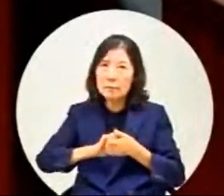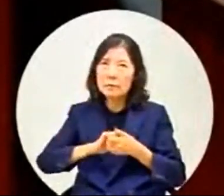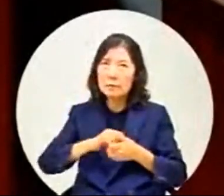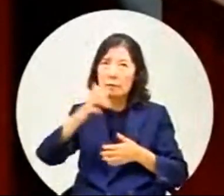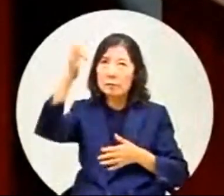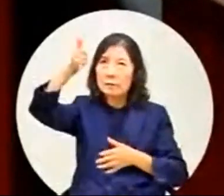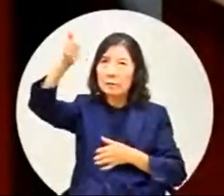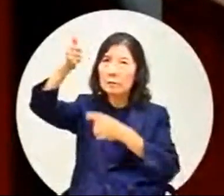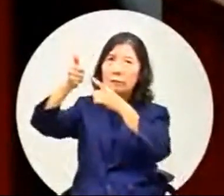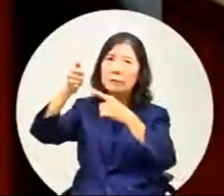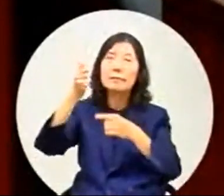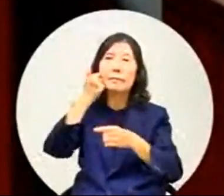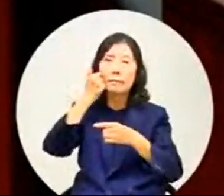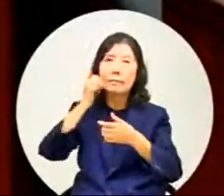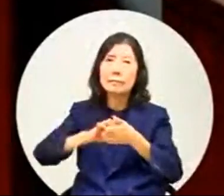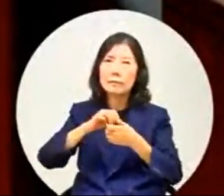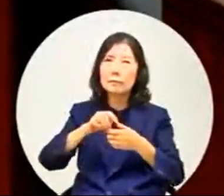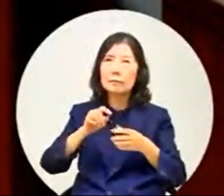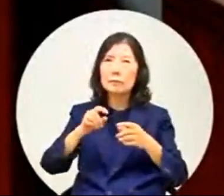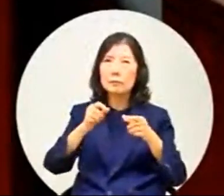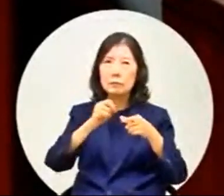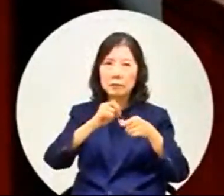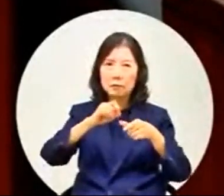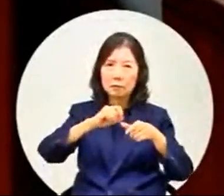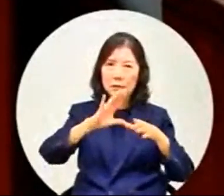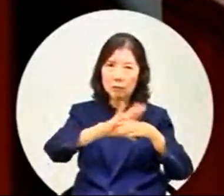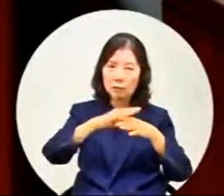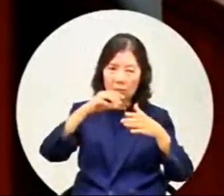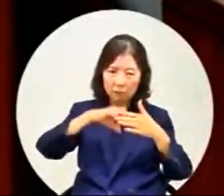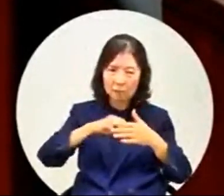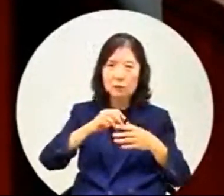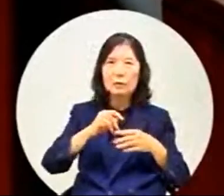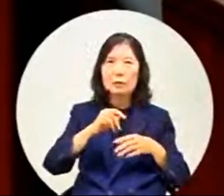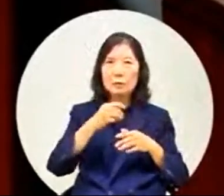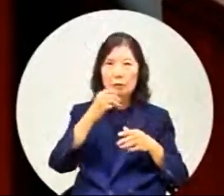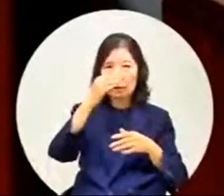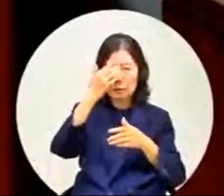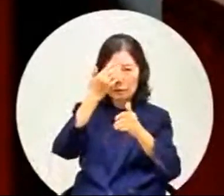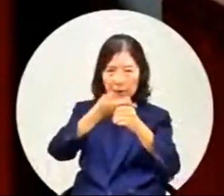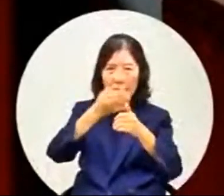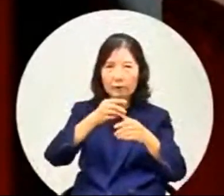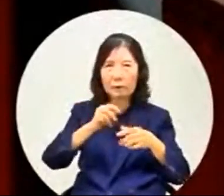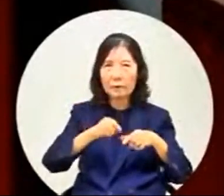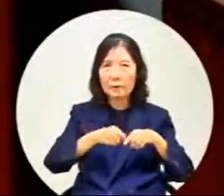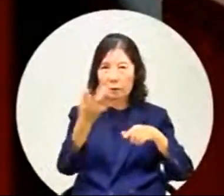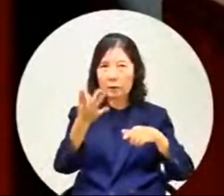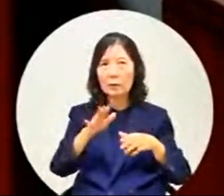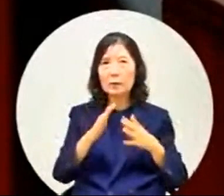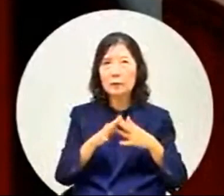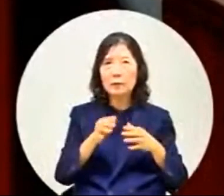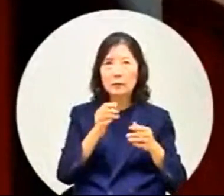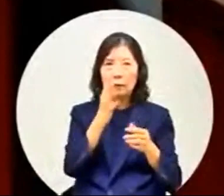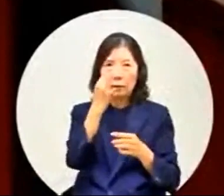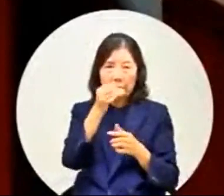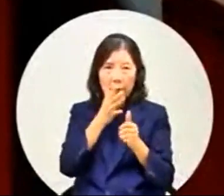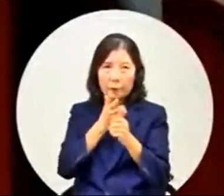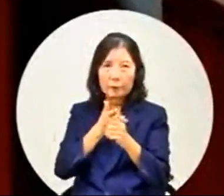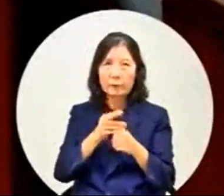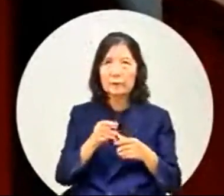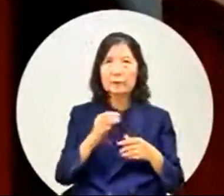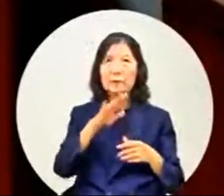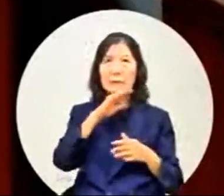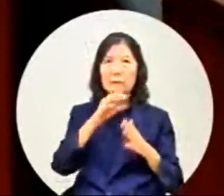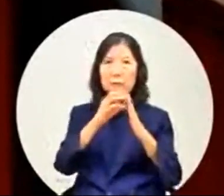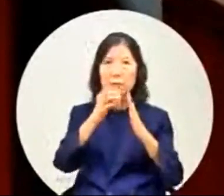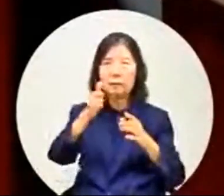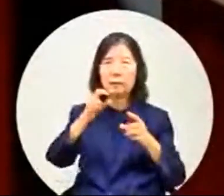决策者是谁？那我想答案在公文里面，请你要解密。好，我这边有几个问题要问哦，待会请局长回答。我们要